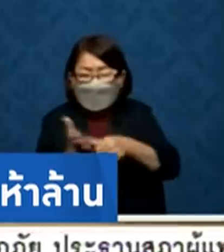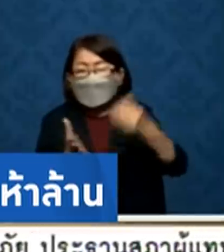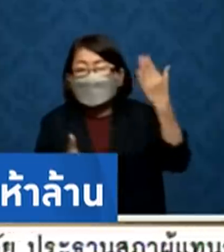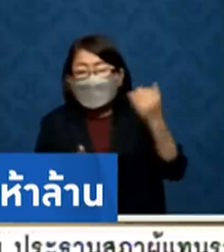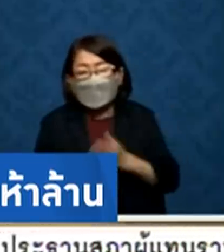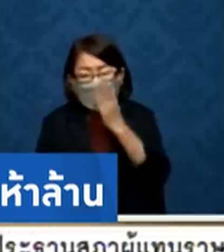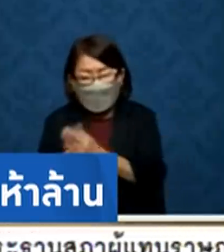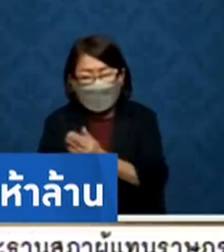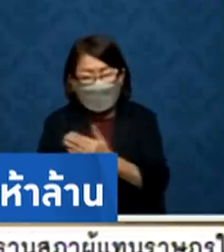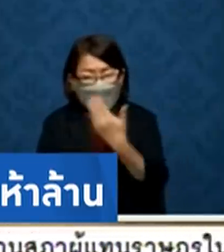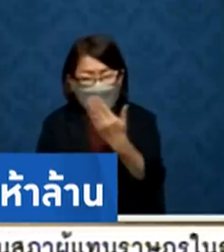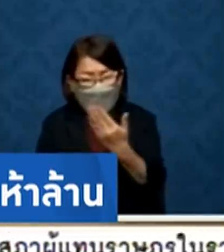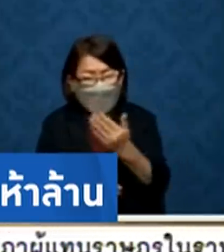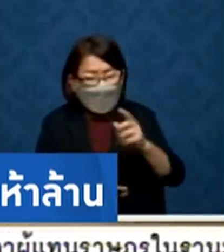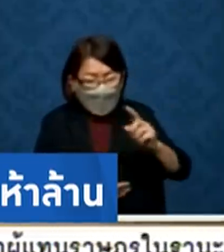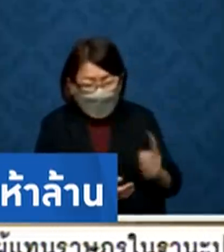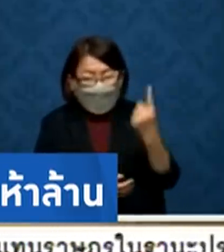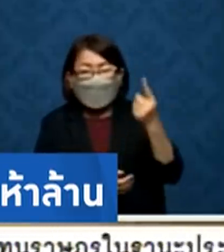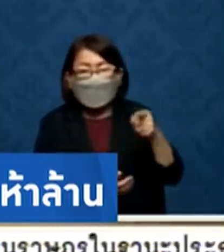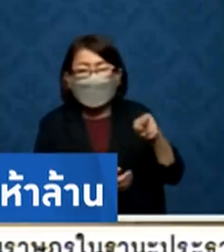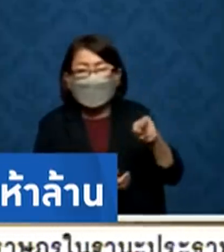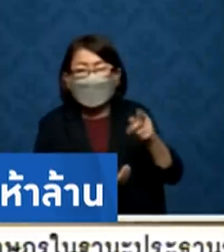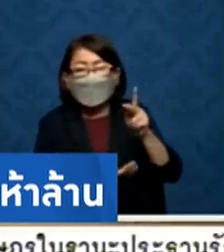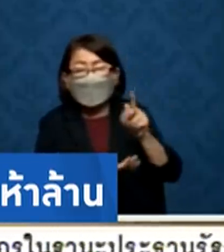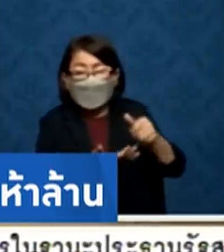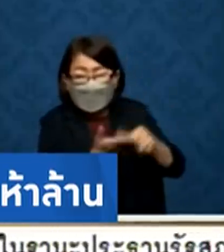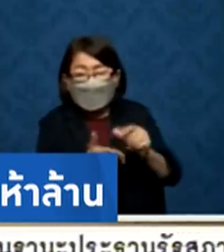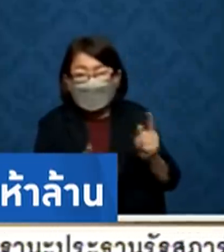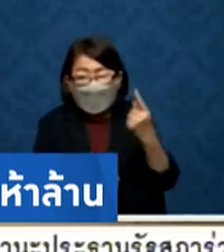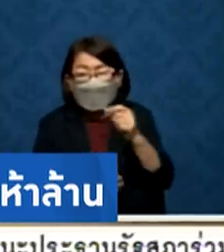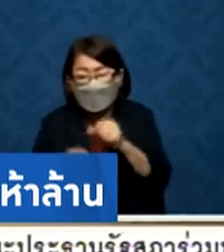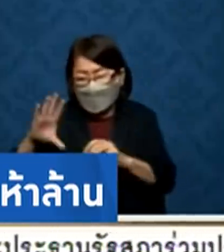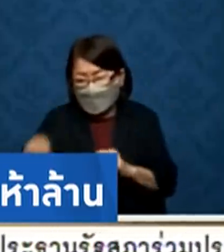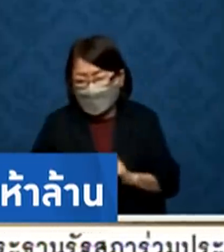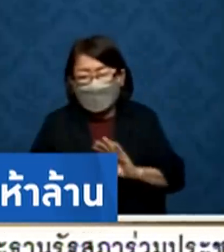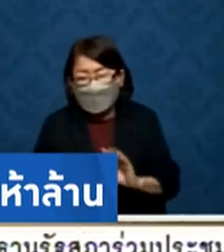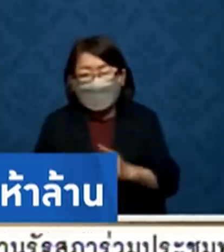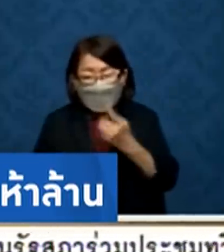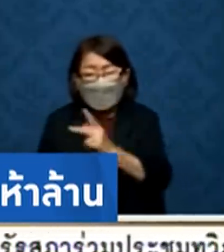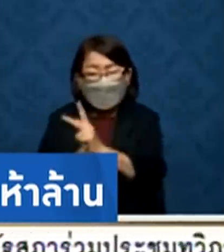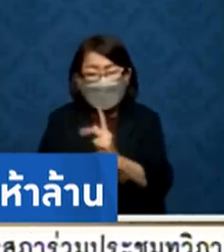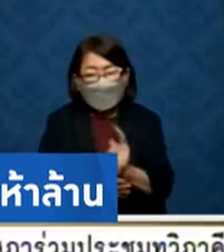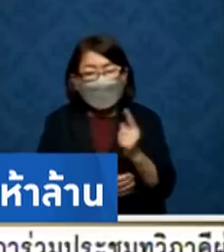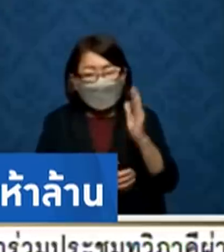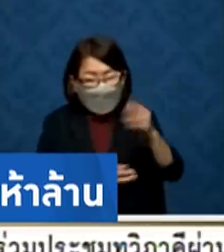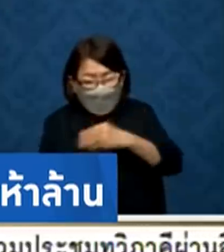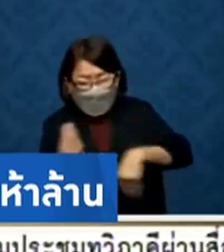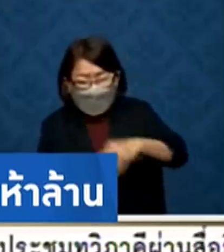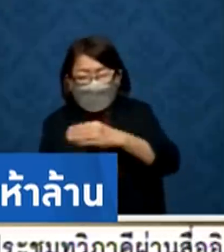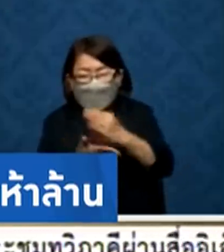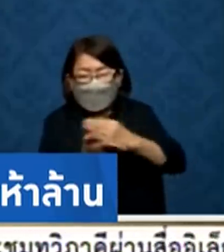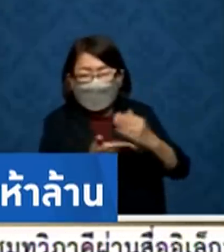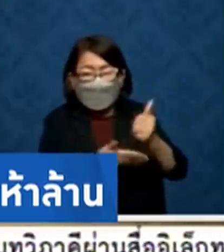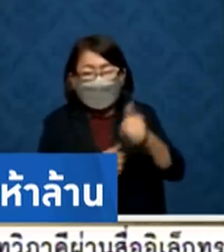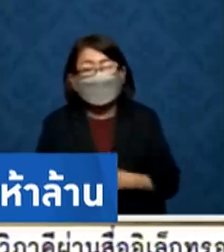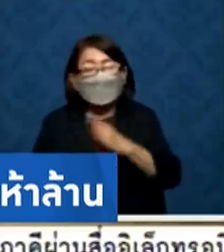เอาเรื่องนี้เข้าสู่กรรมธิการปปช.ของพลตำรวจเอกเสรีพิสุทธิ์พร้อมจะยื่นเรื่องนี้ไปยังปปช.ด้วยนะครับแต่สิ่งที่ยังเป็น